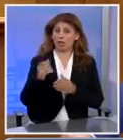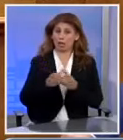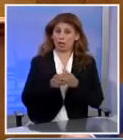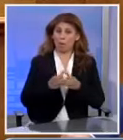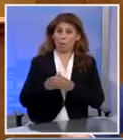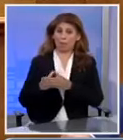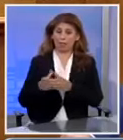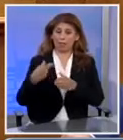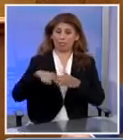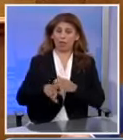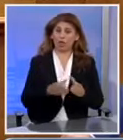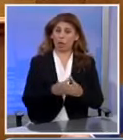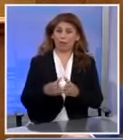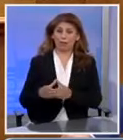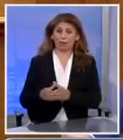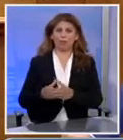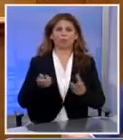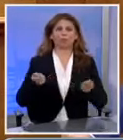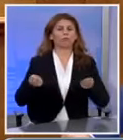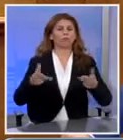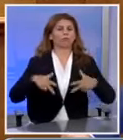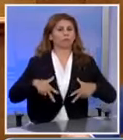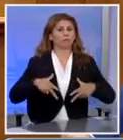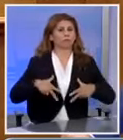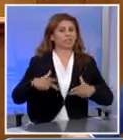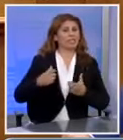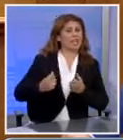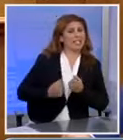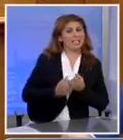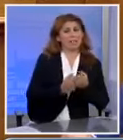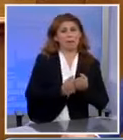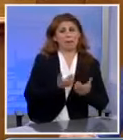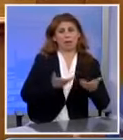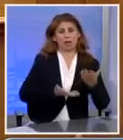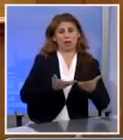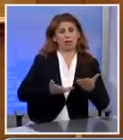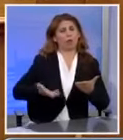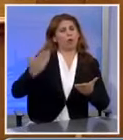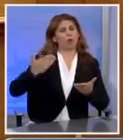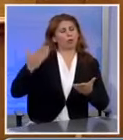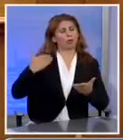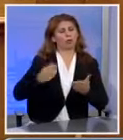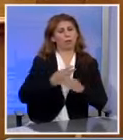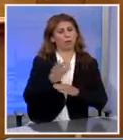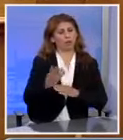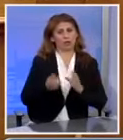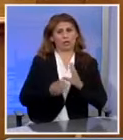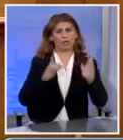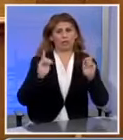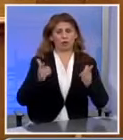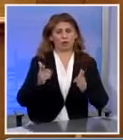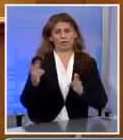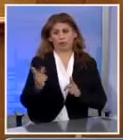που κυβερνούσαν με την λογική της ενισχυμένης αναλογικής όλα τα προηγούμενα χρόνια, Πασό και της Νέας Δημοκρατίας.